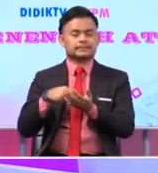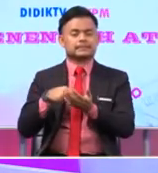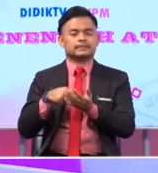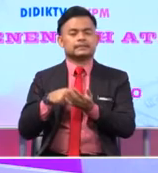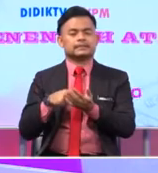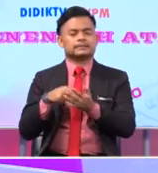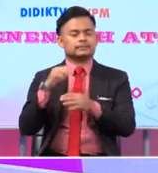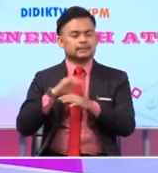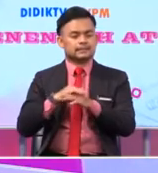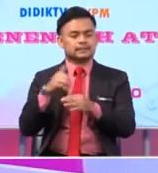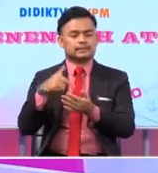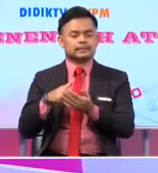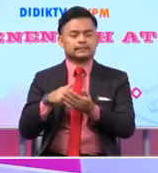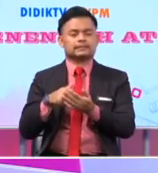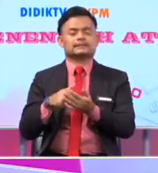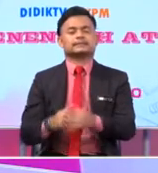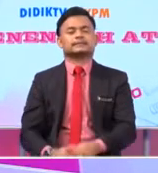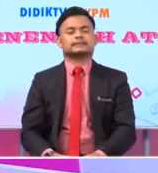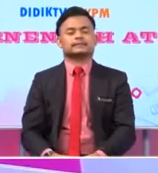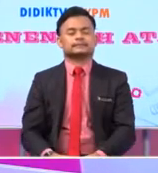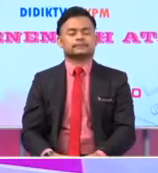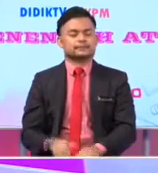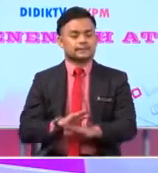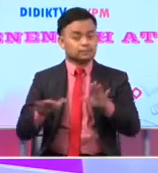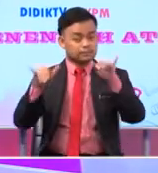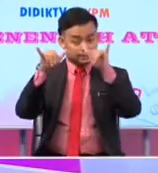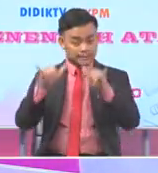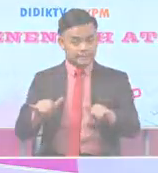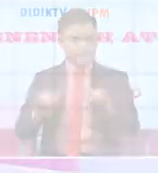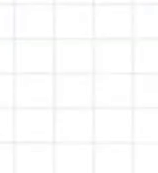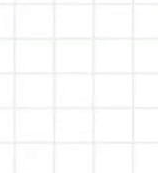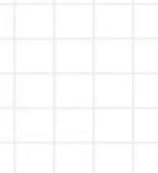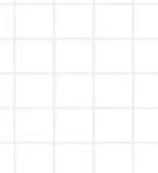perkongsian ilmu daripada cekgu Nurjana jangan kemana-mana